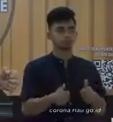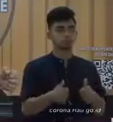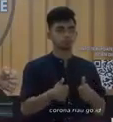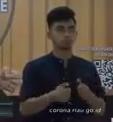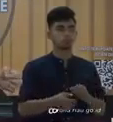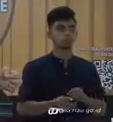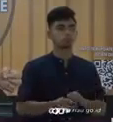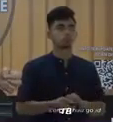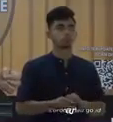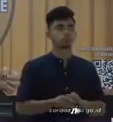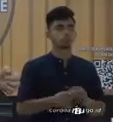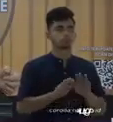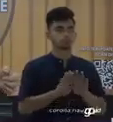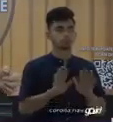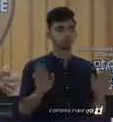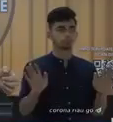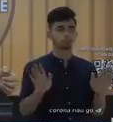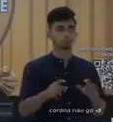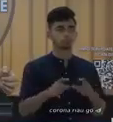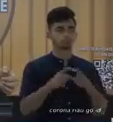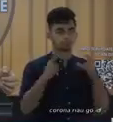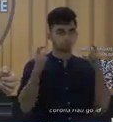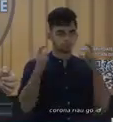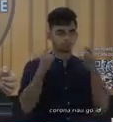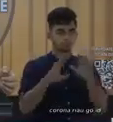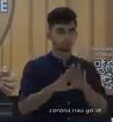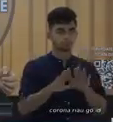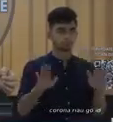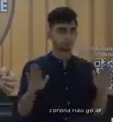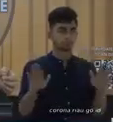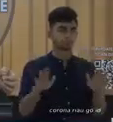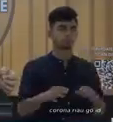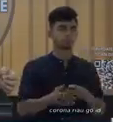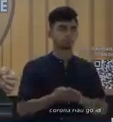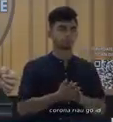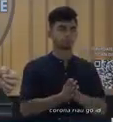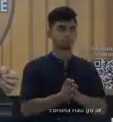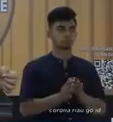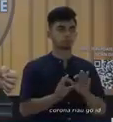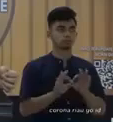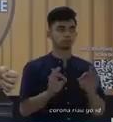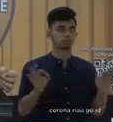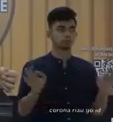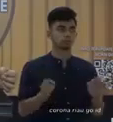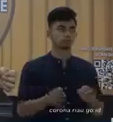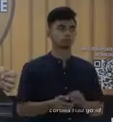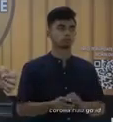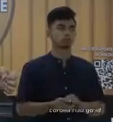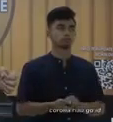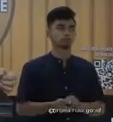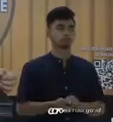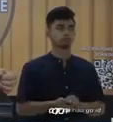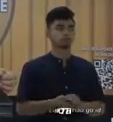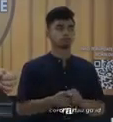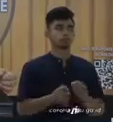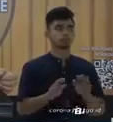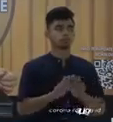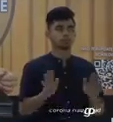Bukan semuanya berjalan baik-baik, bukan seperti itu. Kemarin Bapak Gubernur juga menyampaikan hal yang sama, dan ini harus